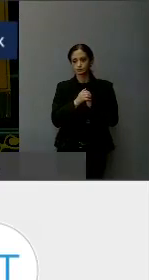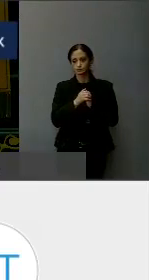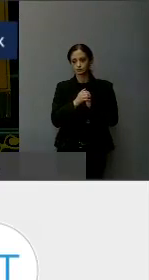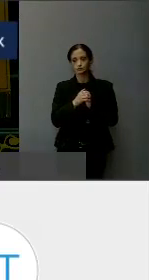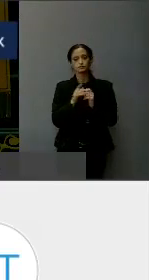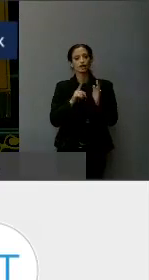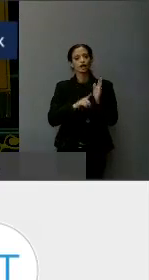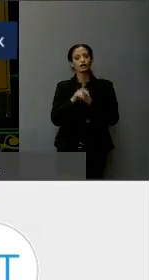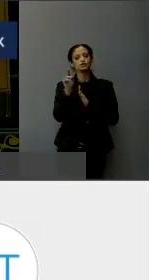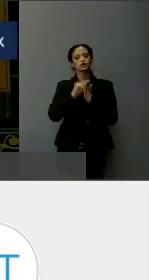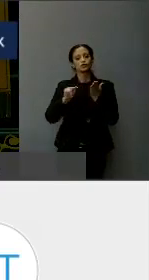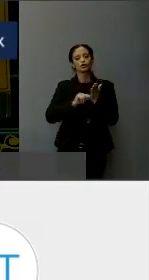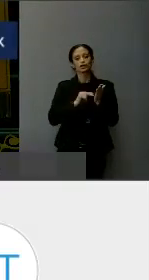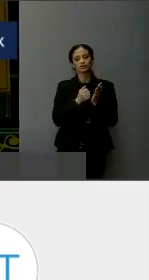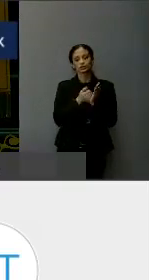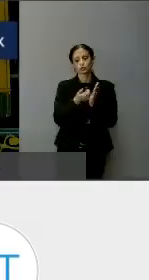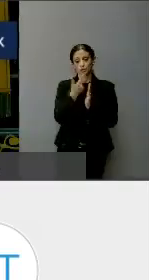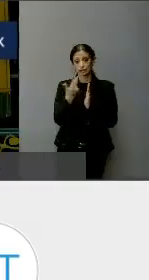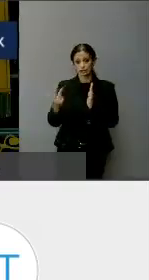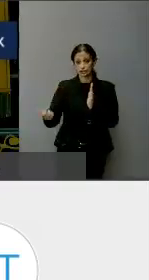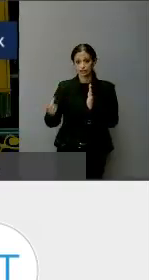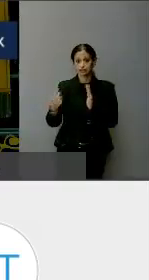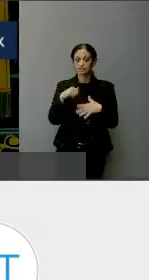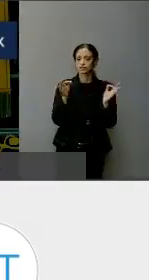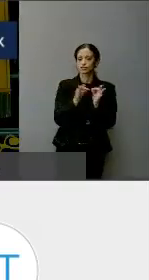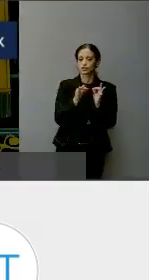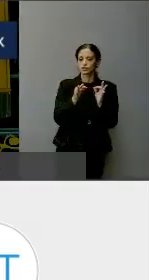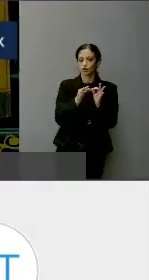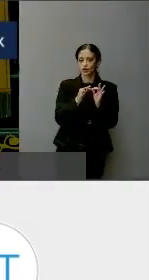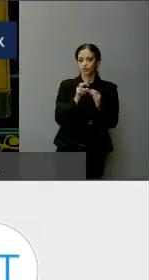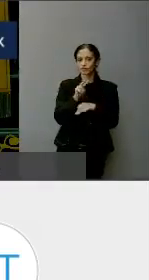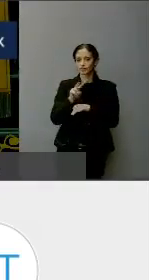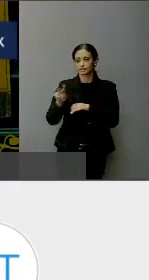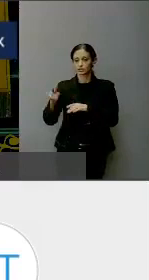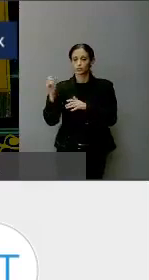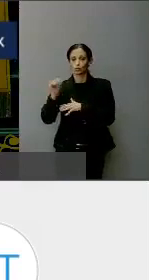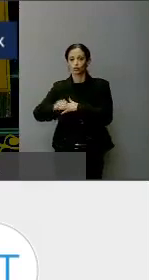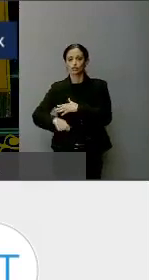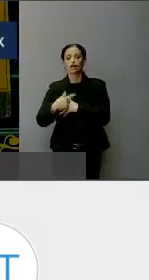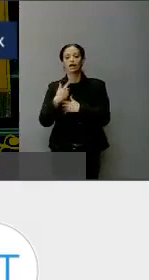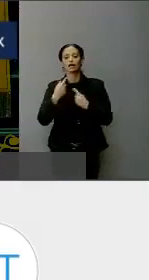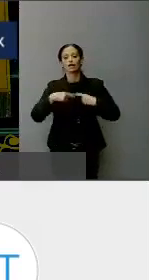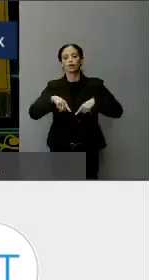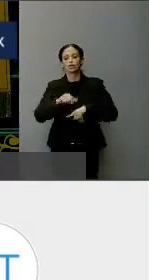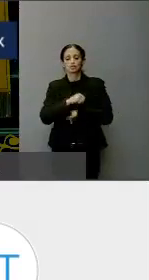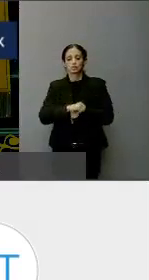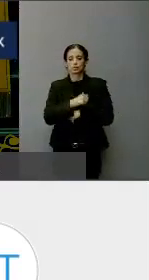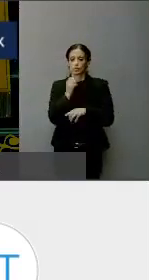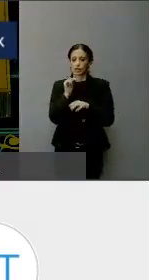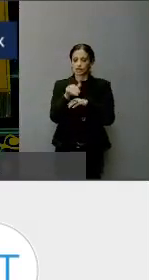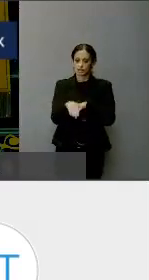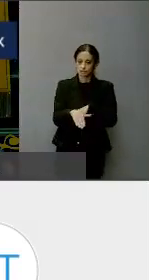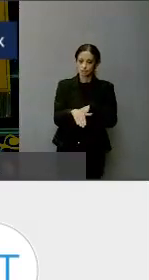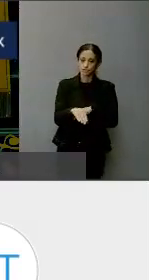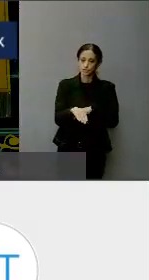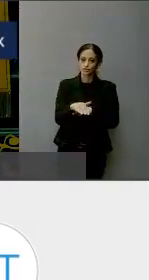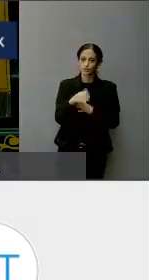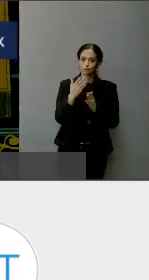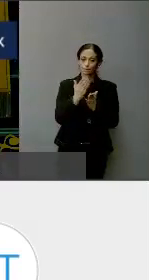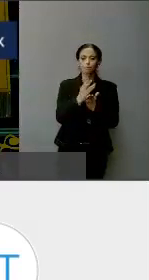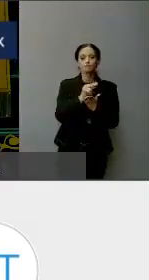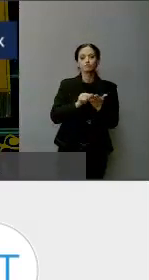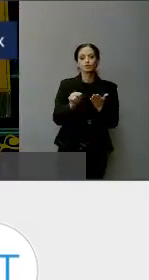esito a votazione sul numero a 16 favorevoli 22 contrari consiglio comunale respinge ancora in